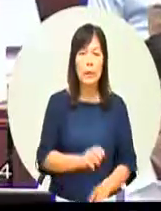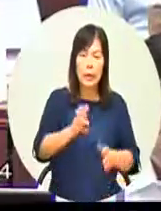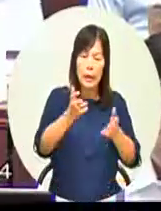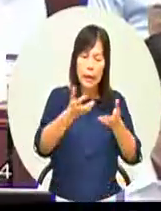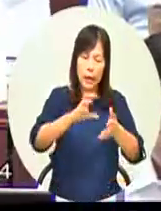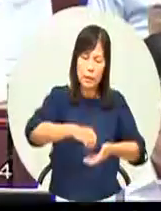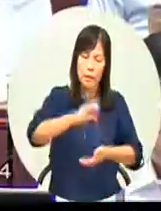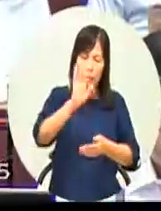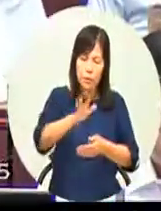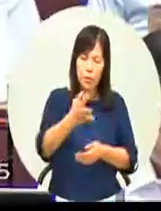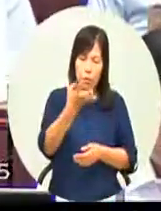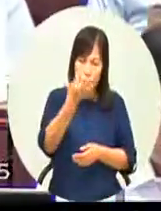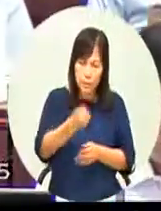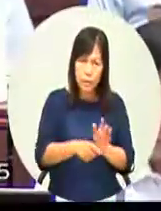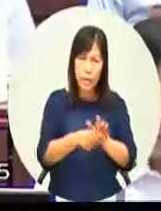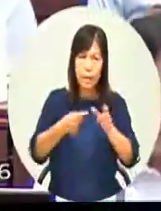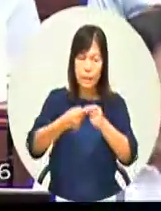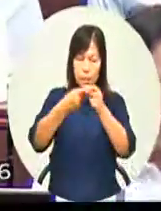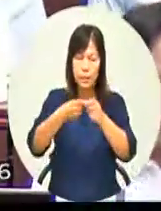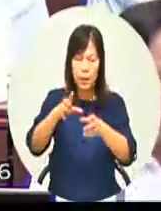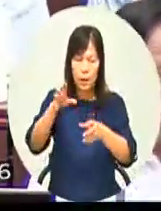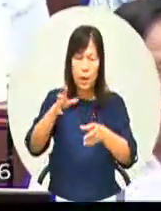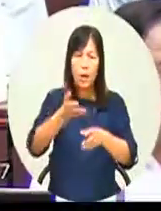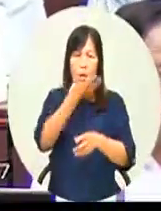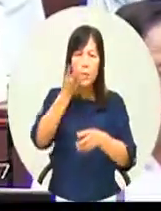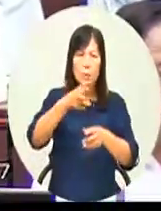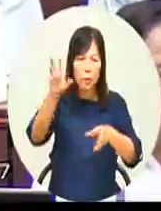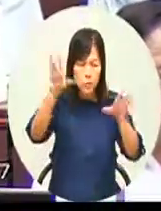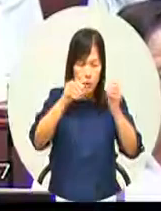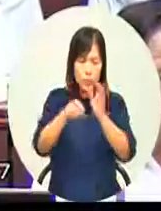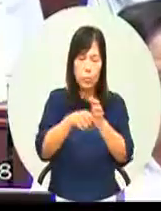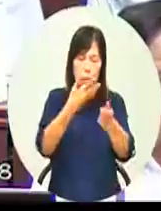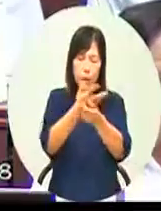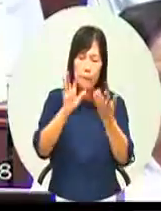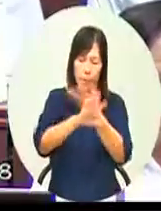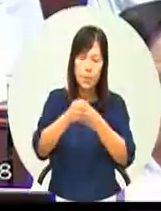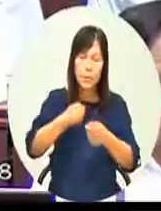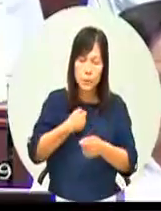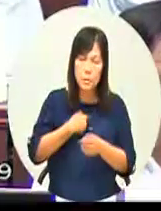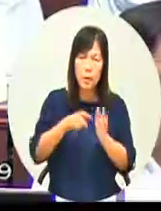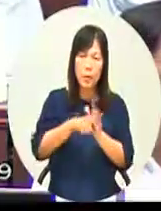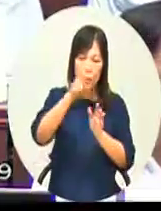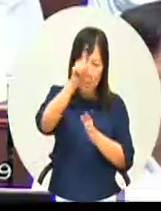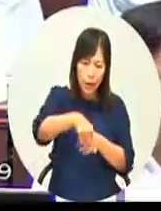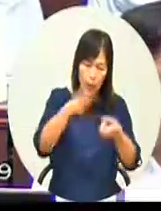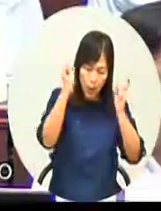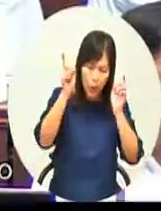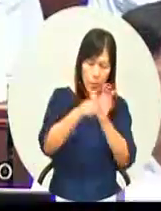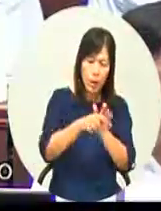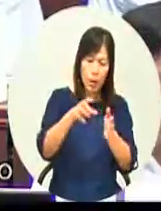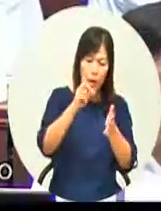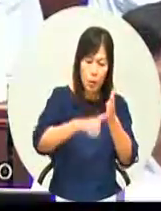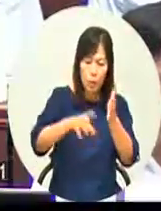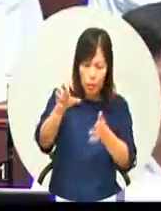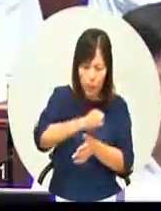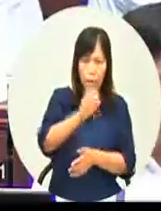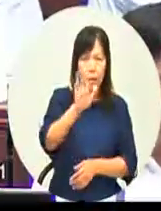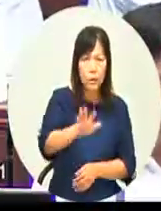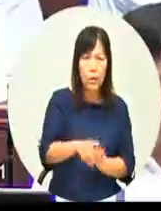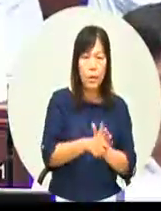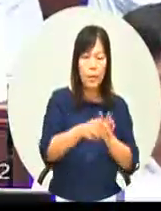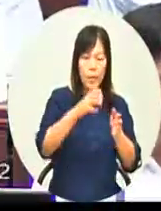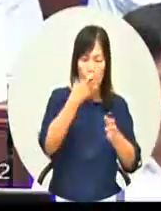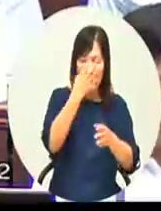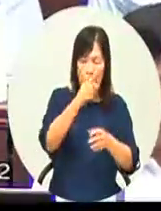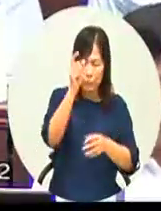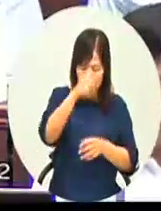几个部分，第一个就是我们旅游资讯怎么样让大家知道我们到莲池潭来旅游容易取得。那我们搭高铁下